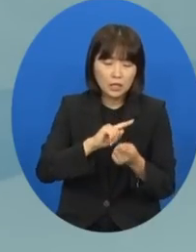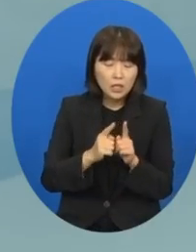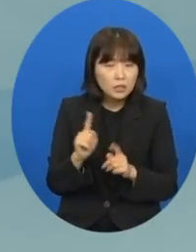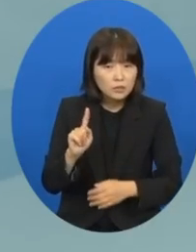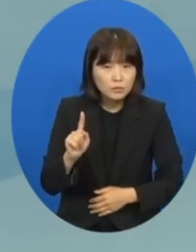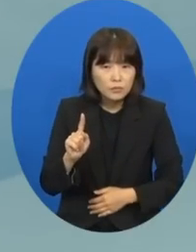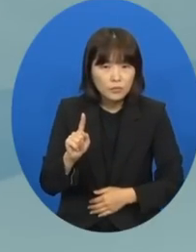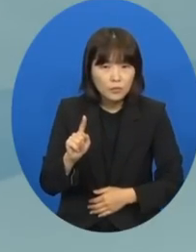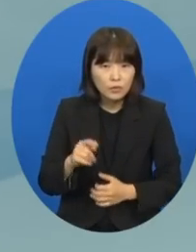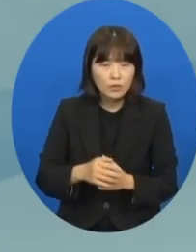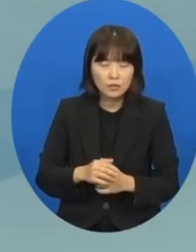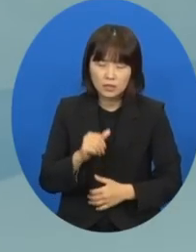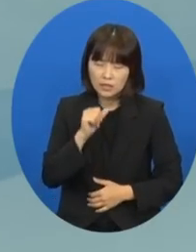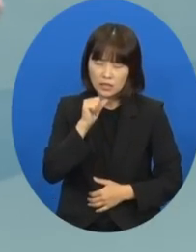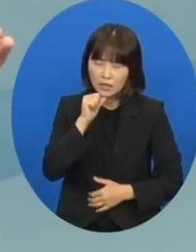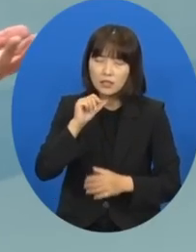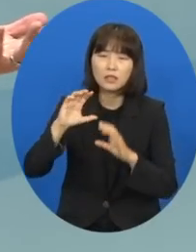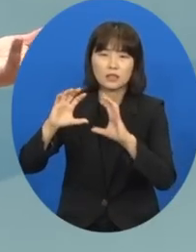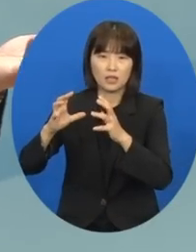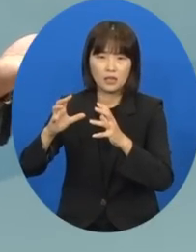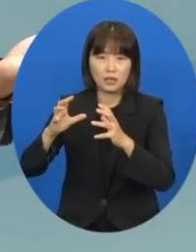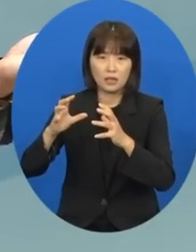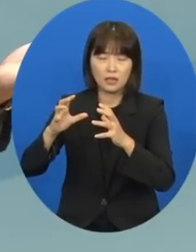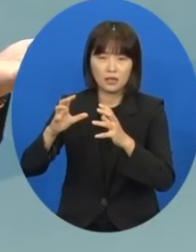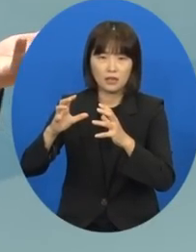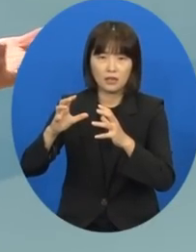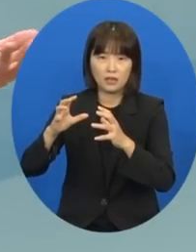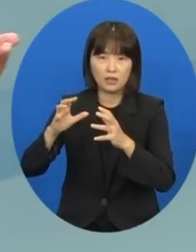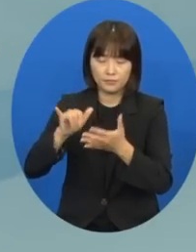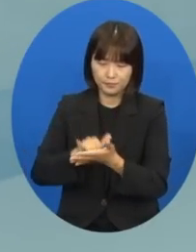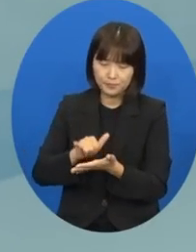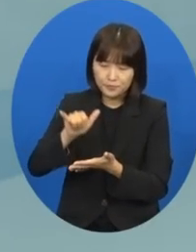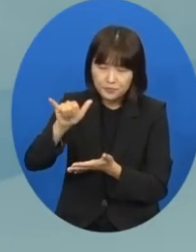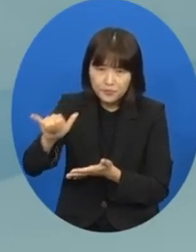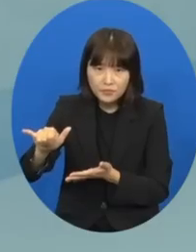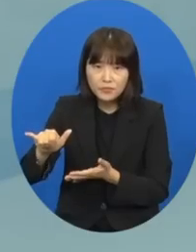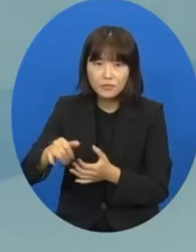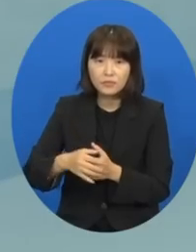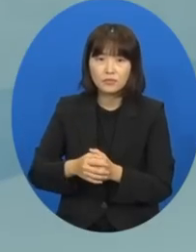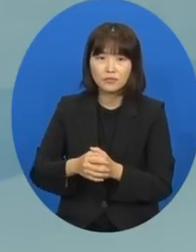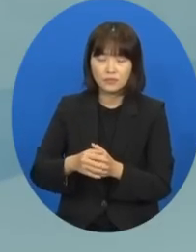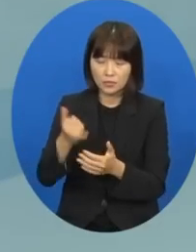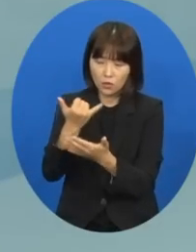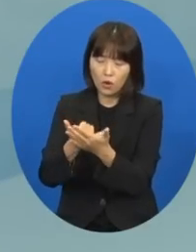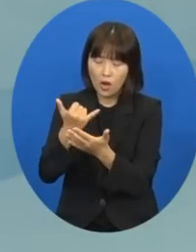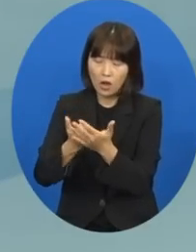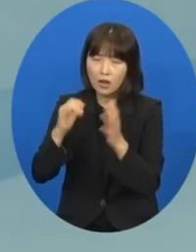아주 가난한 나라에 가서 고아원 아이들을 돌보는 거예요.